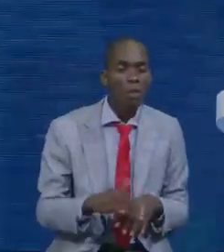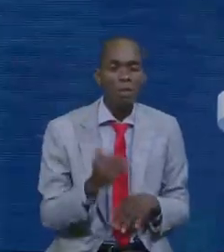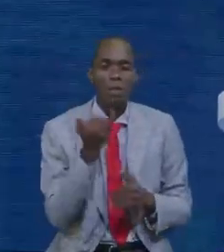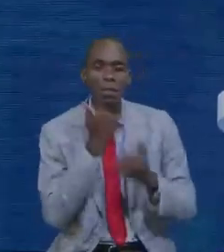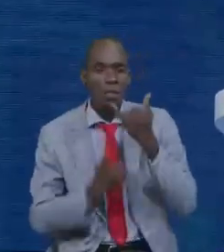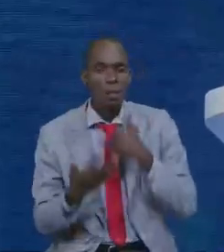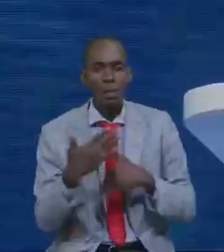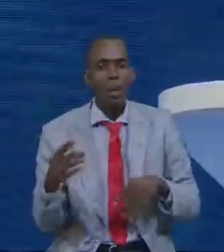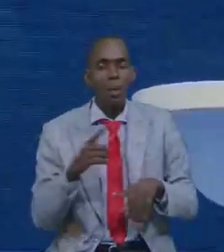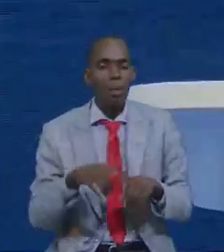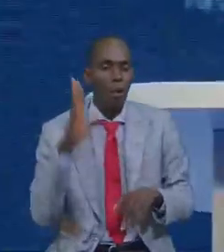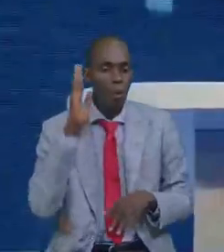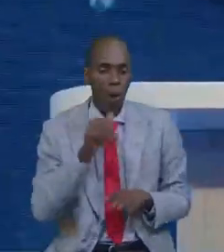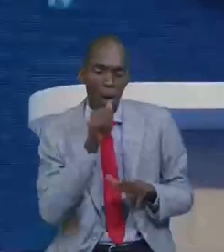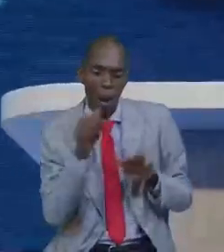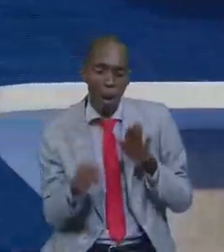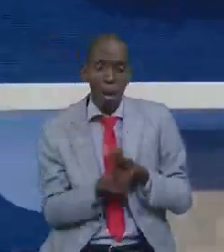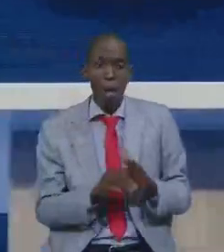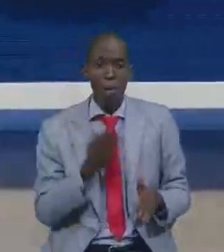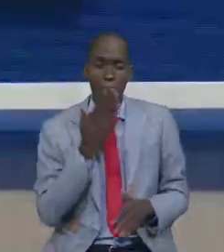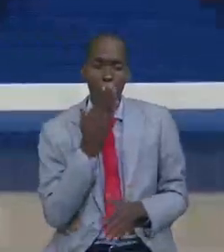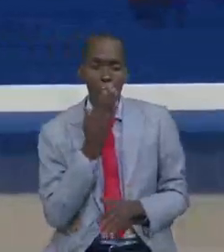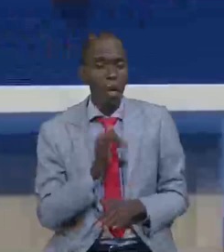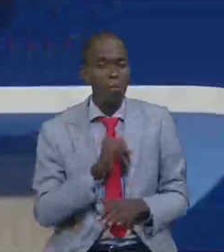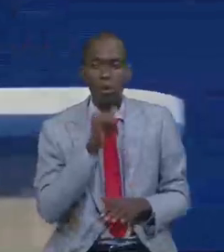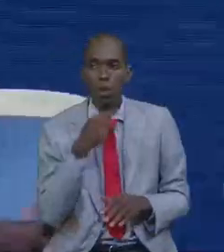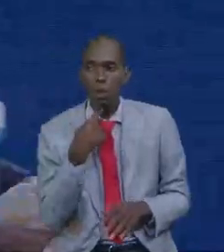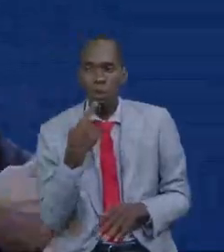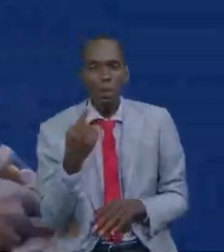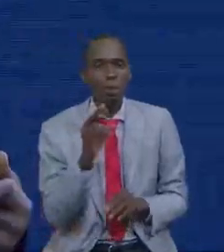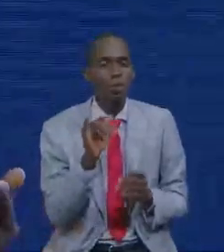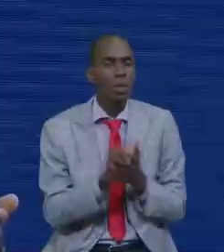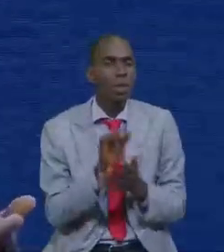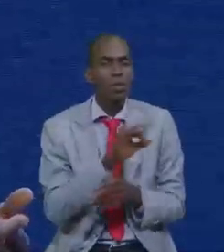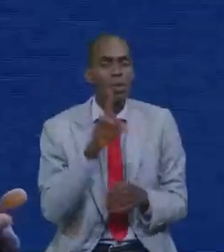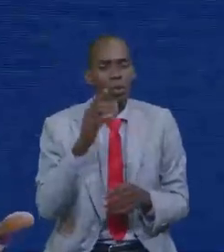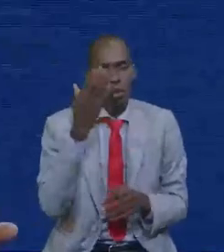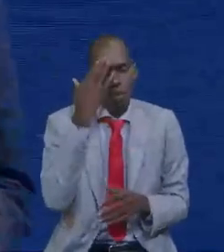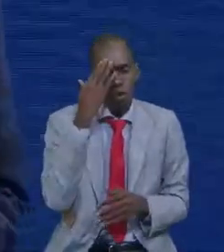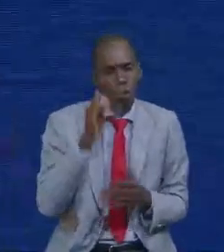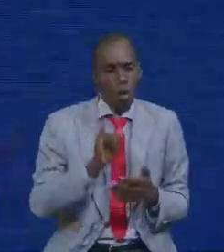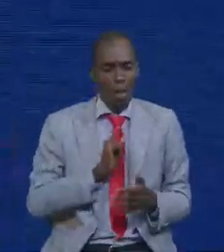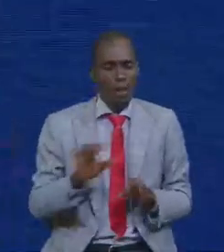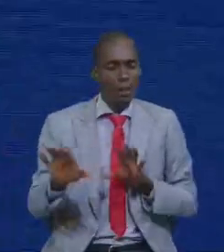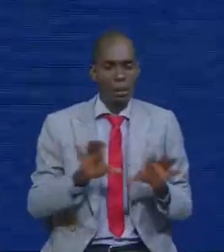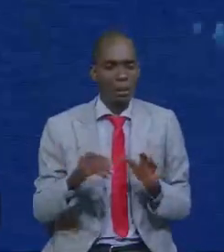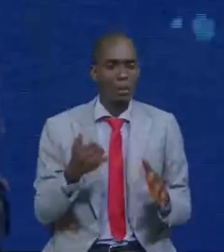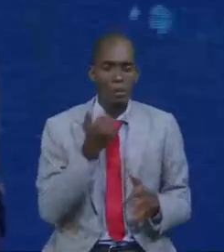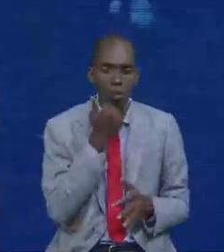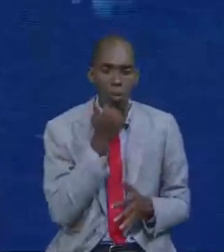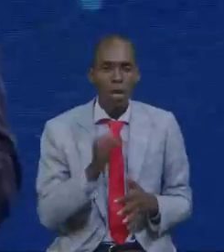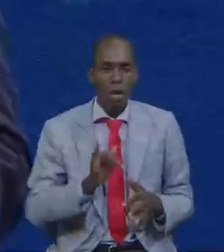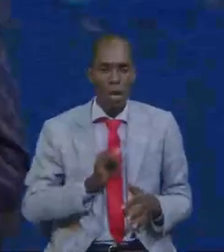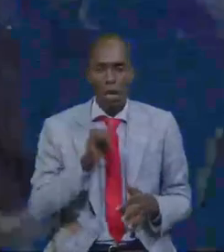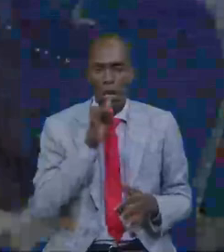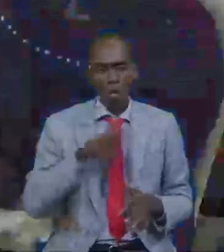ne va entendre ça de moi, hein? Et personne ne saura que je me sens coupable, que je suis condamné, que je suis convaincu, que j'ai